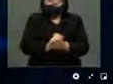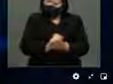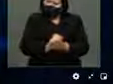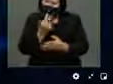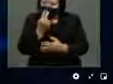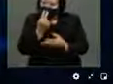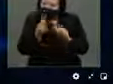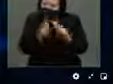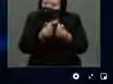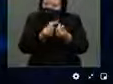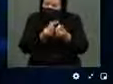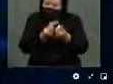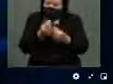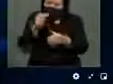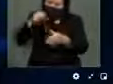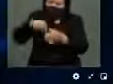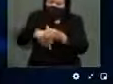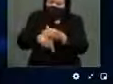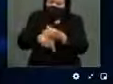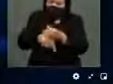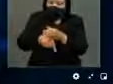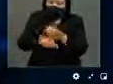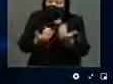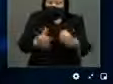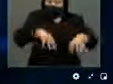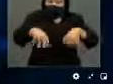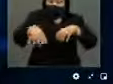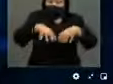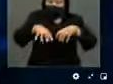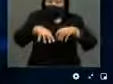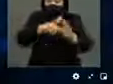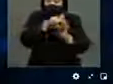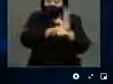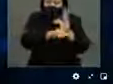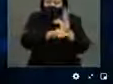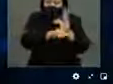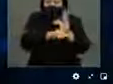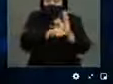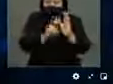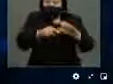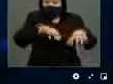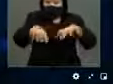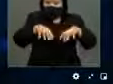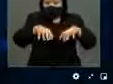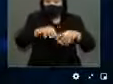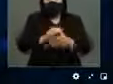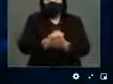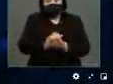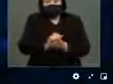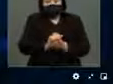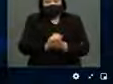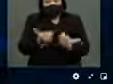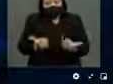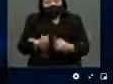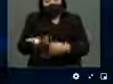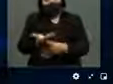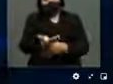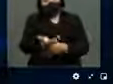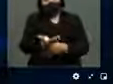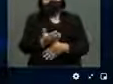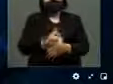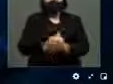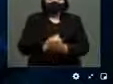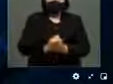กันต่อนี่คือแผนการที่เราจะต้องเข้าไปดูแล้วก็มีภาพฉายขึ้นมาครับก็ได้เห็นภาพแ